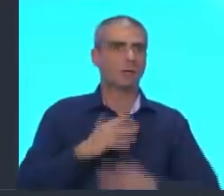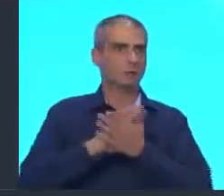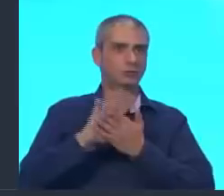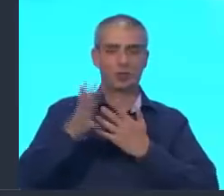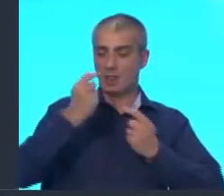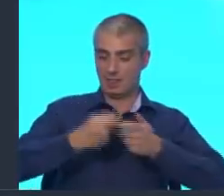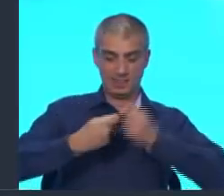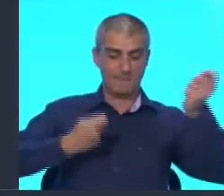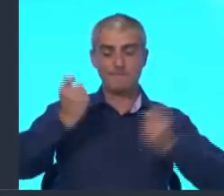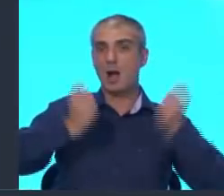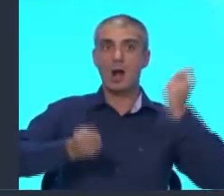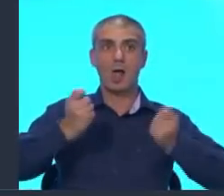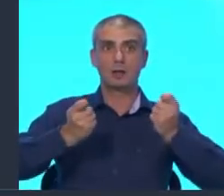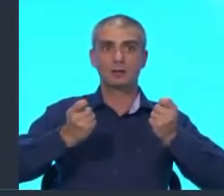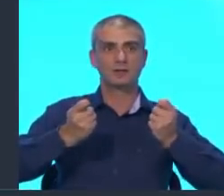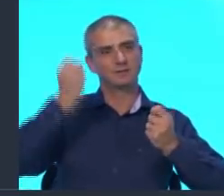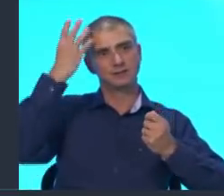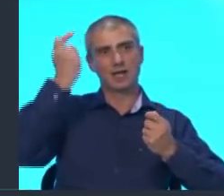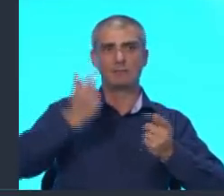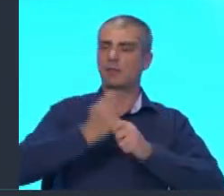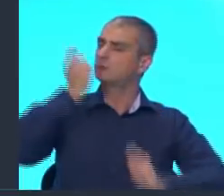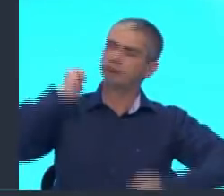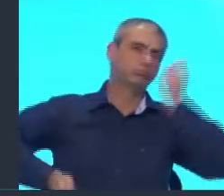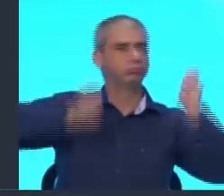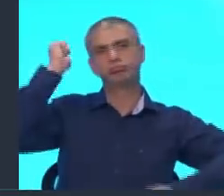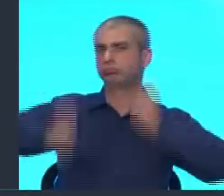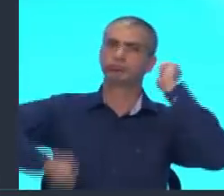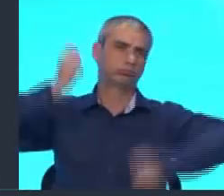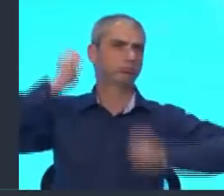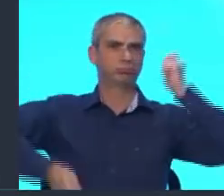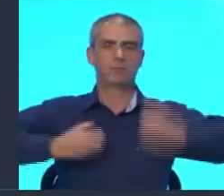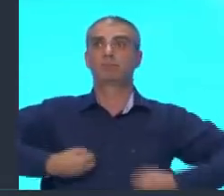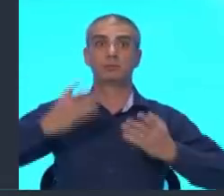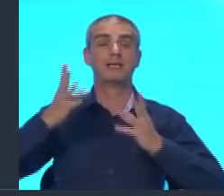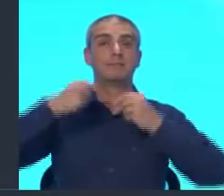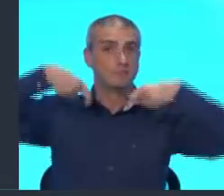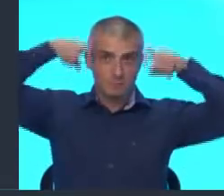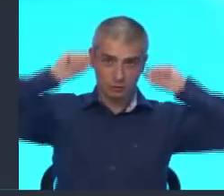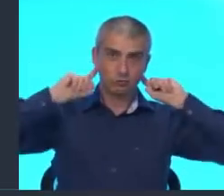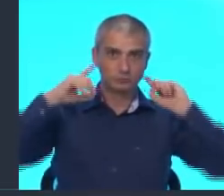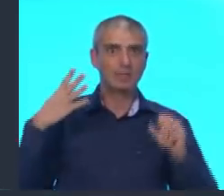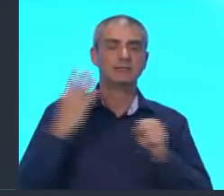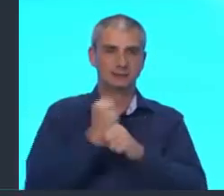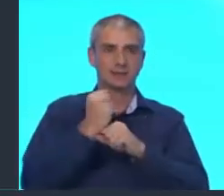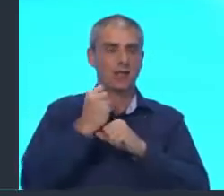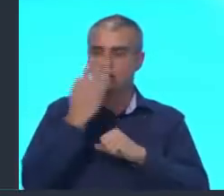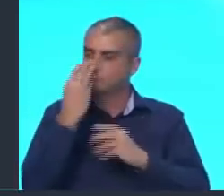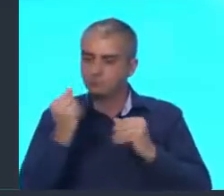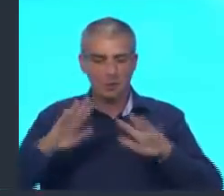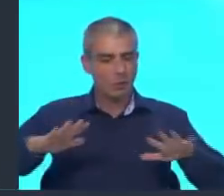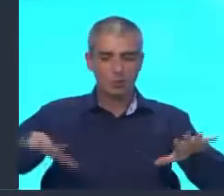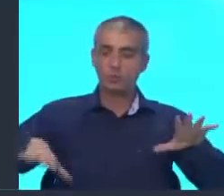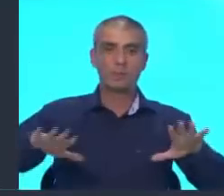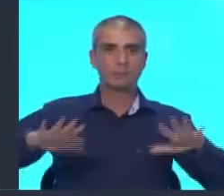שלו, וסתם להתחיל להתפרע, לפרוק עצבים. באמצעות מכשירי השמיעה הצליח אוראל להבחין ברעידות התופים,